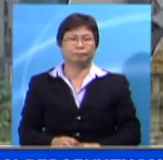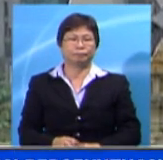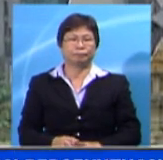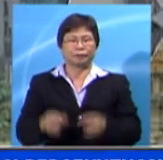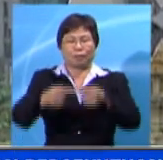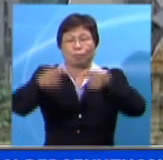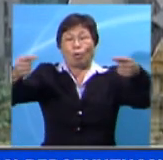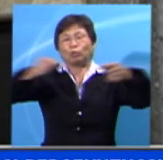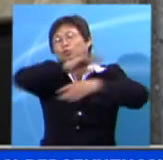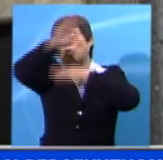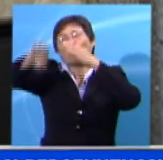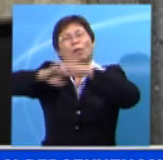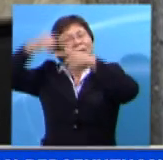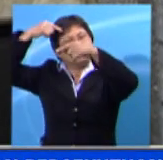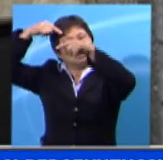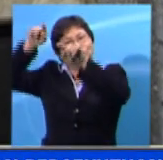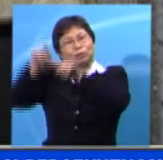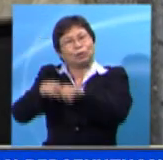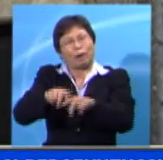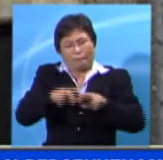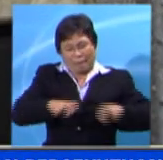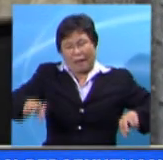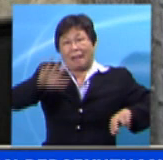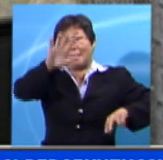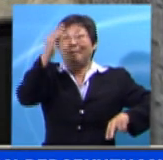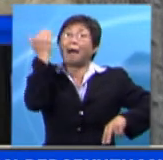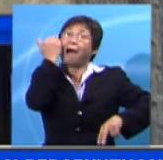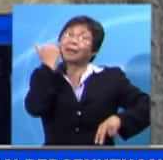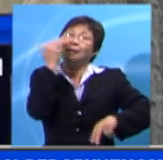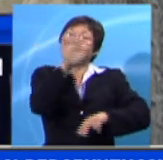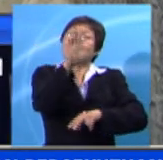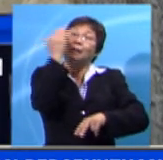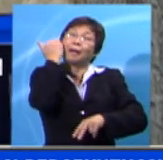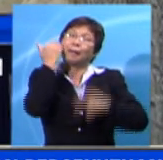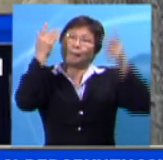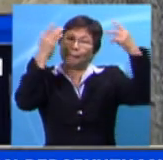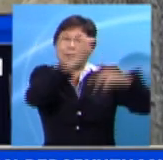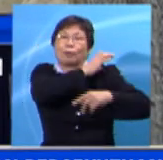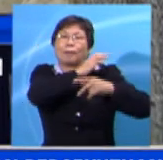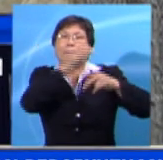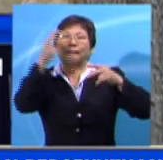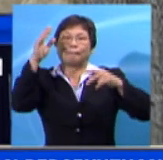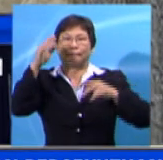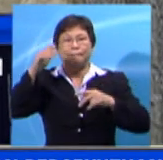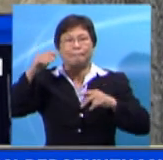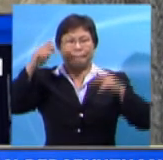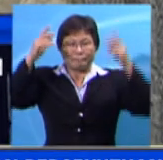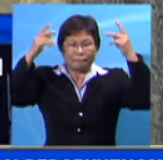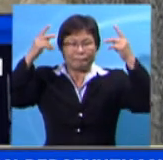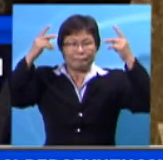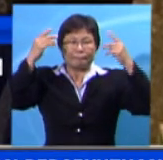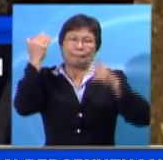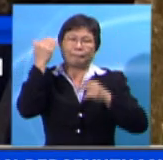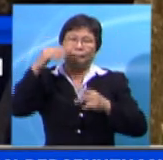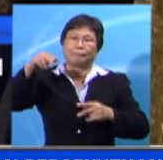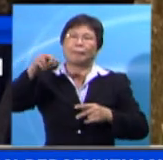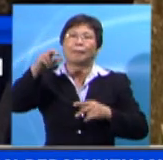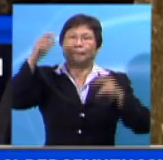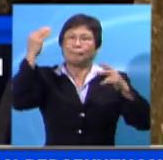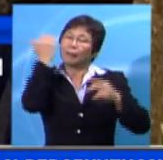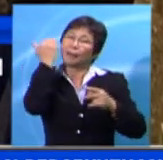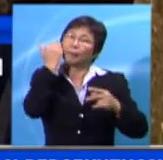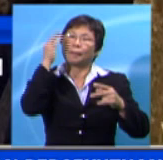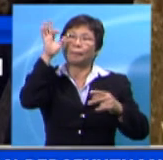keputusan sebulat suara itu dibuat panel lima Hakim dipengerusikan presiden mahkamah rayuan Tan Sri Mohamad raus Sharif